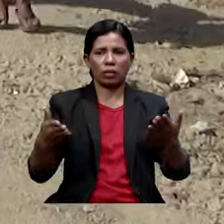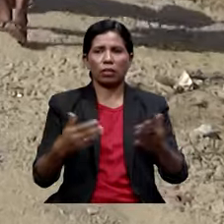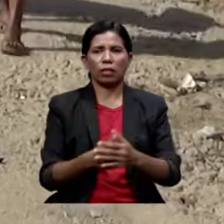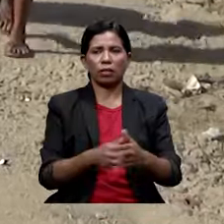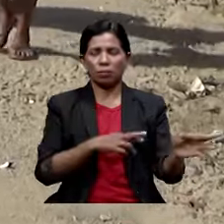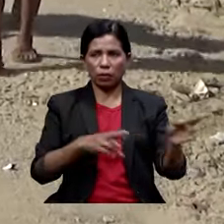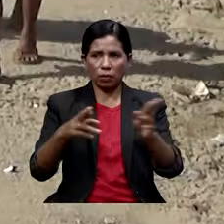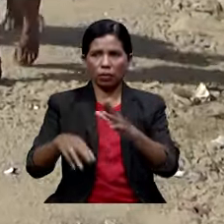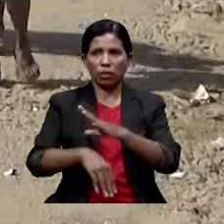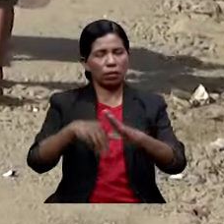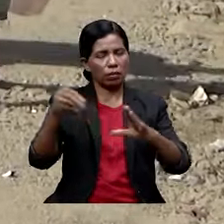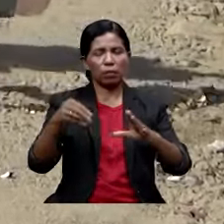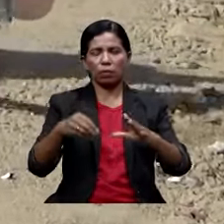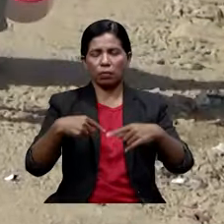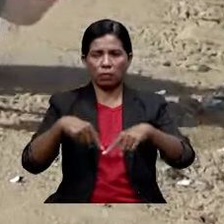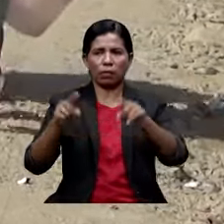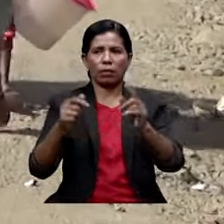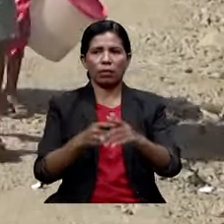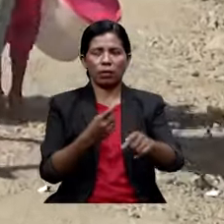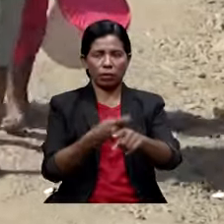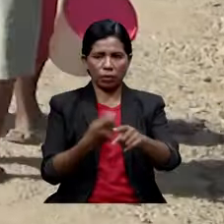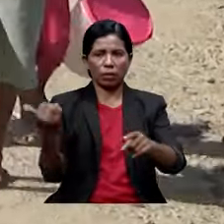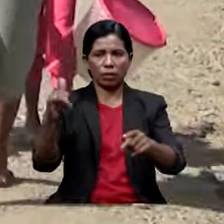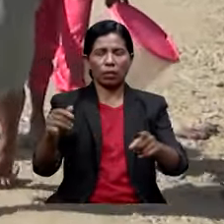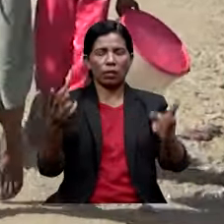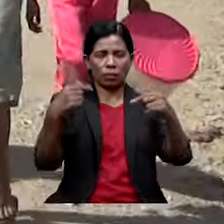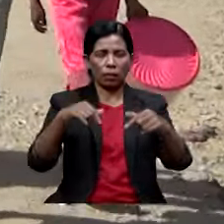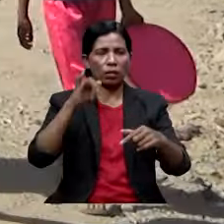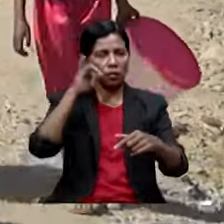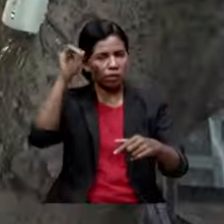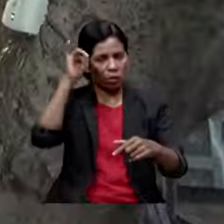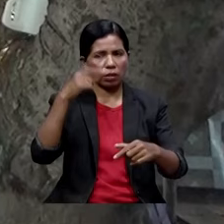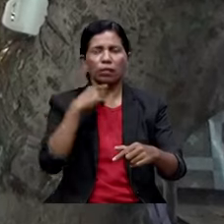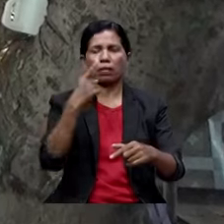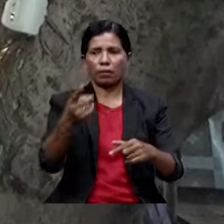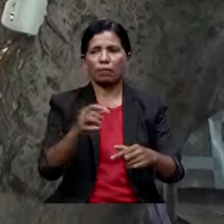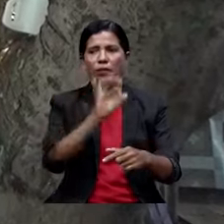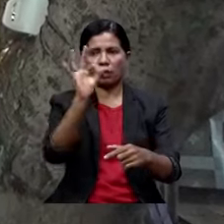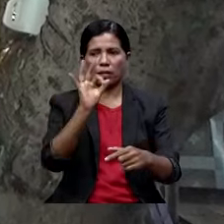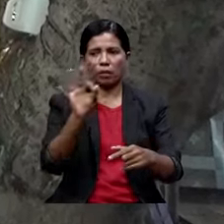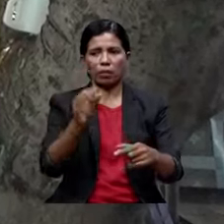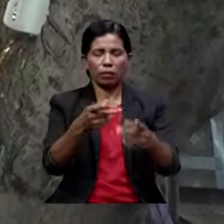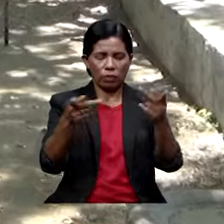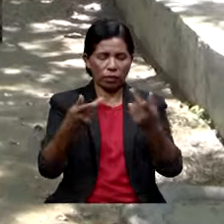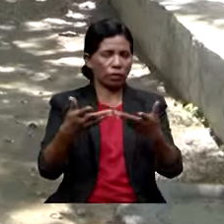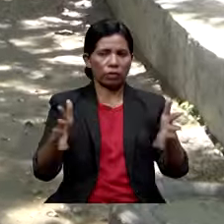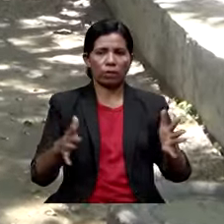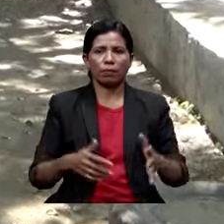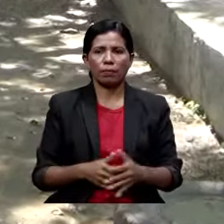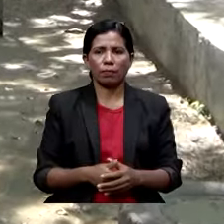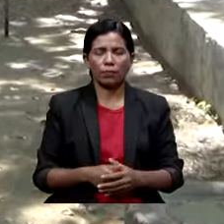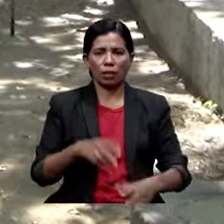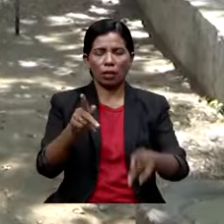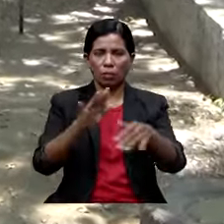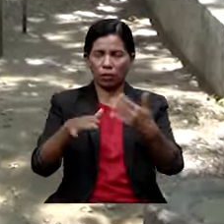na to sai ba ra pa. Tempo ma sira mai or ba rua sira mai abisu sira sesta na ting fatin na hama mukon. Total vendedor